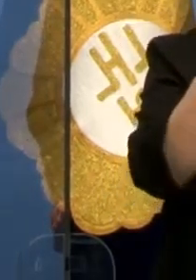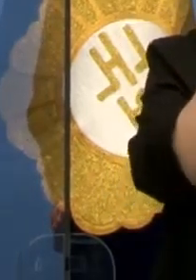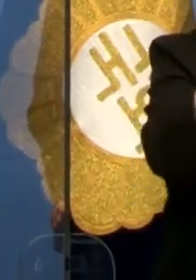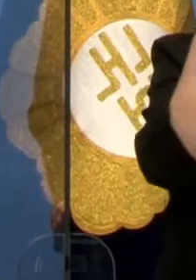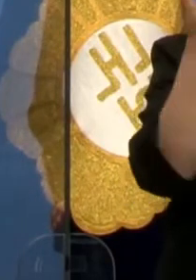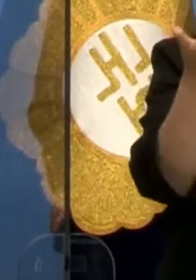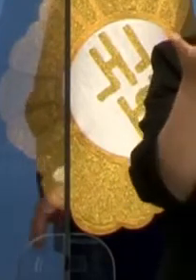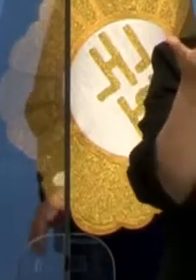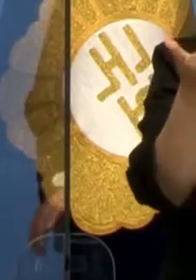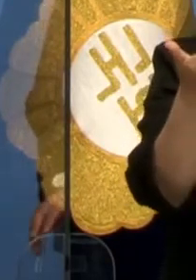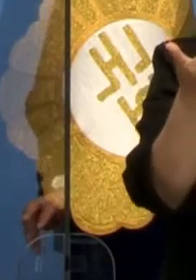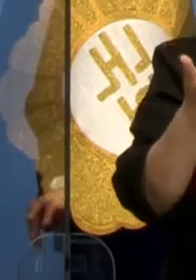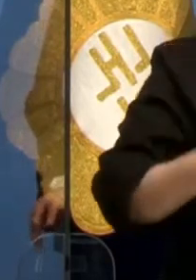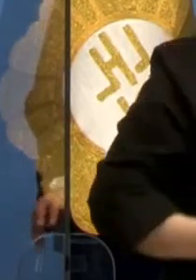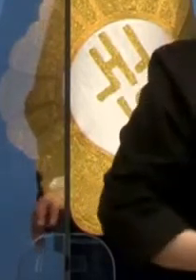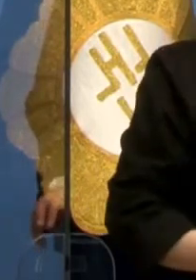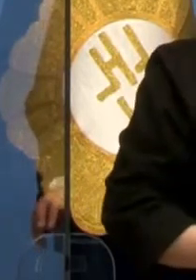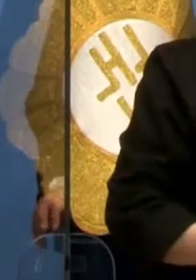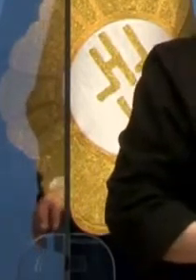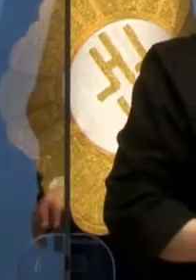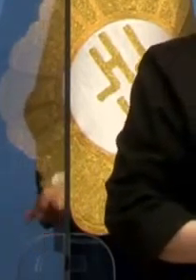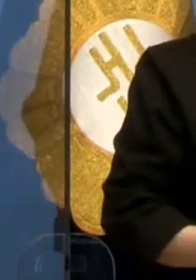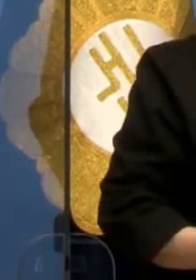인터뷰 뭐 이렇게 진행이 되고 있나요? 밖에?